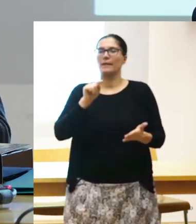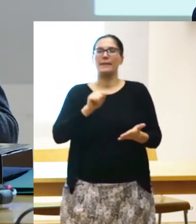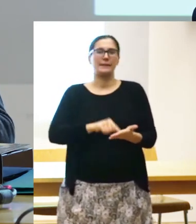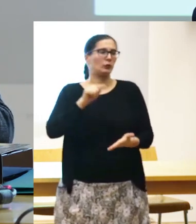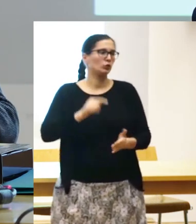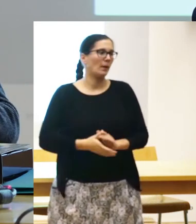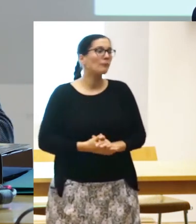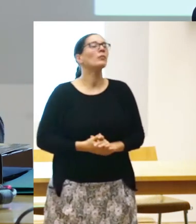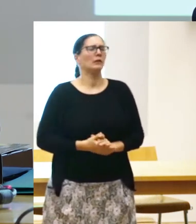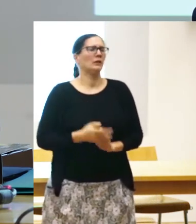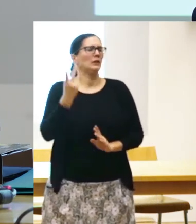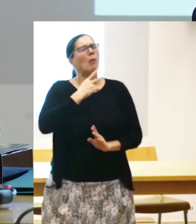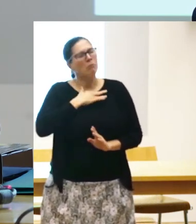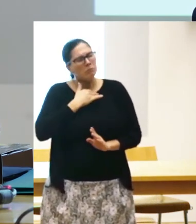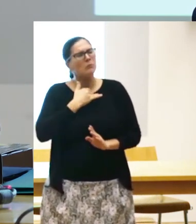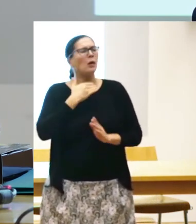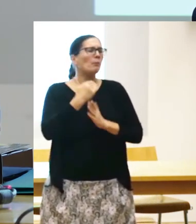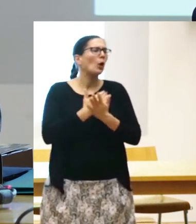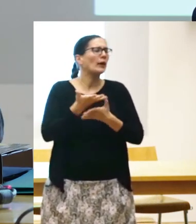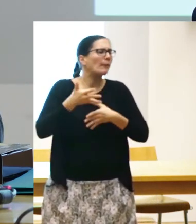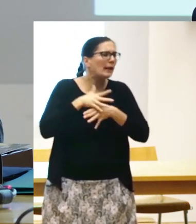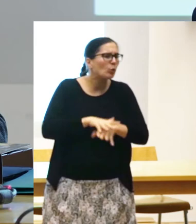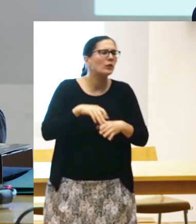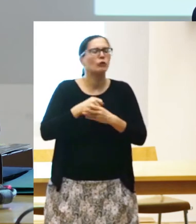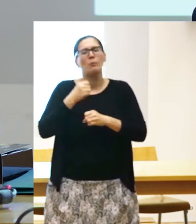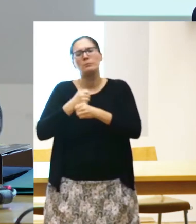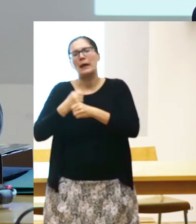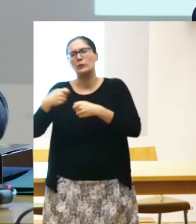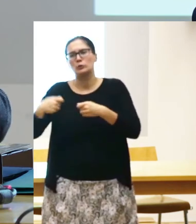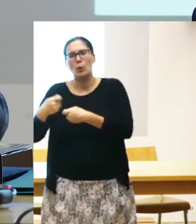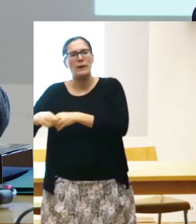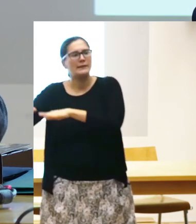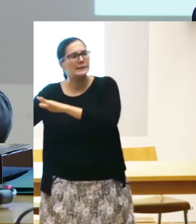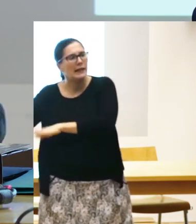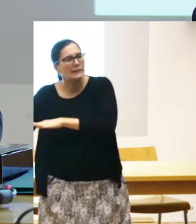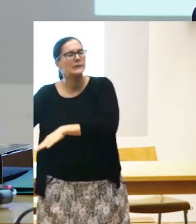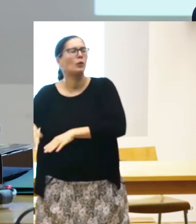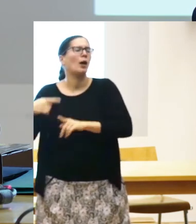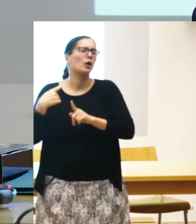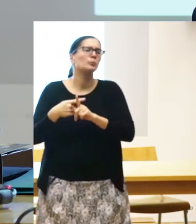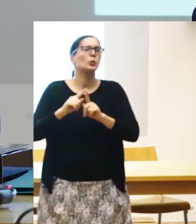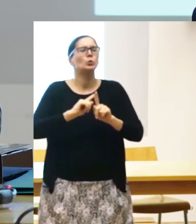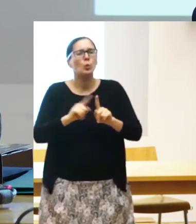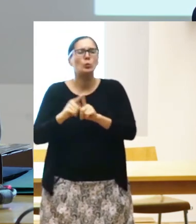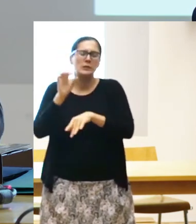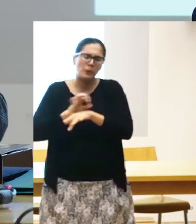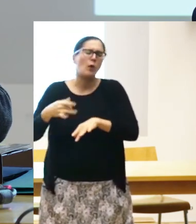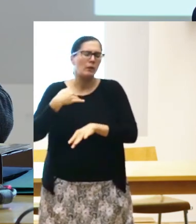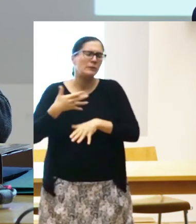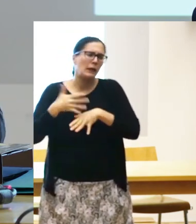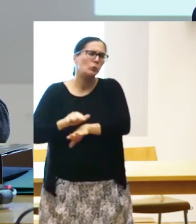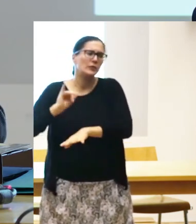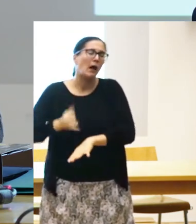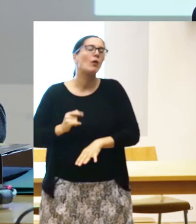A samozřejmě máme nějaké inkluzivní programy, jako pracujeme se stacionáři, prostě věnujeme se různým úrovním tohoto toho typu, ale jako